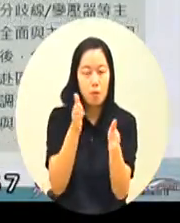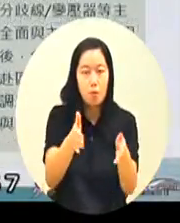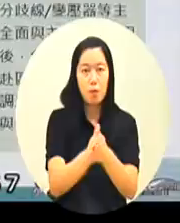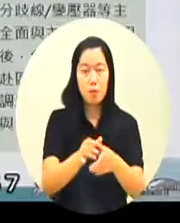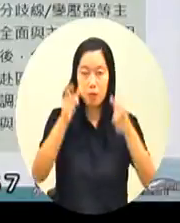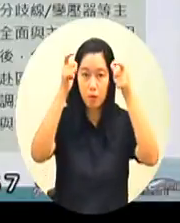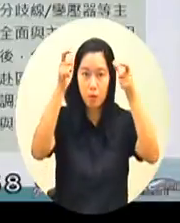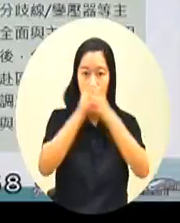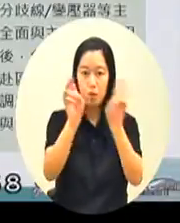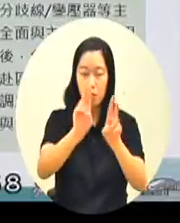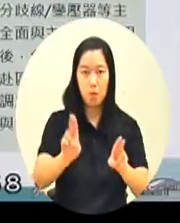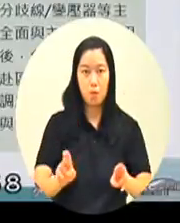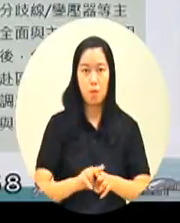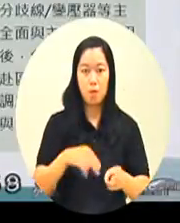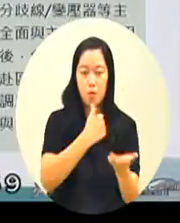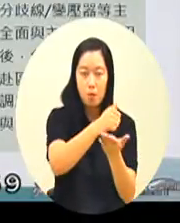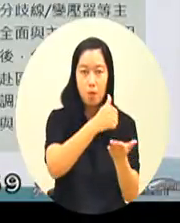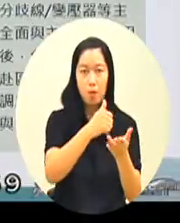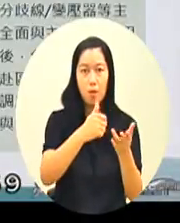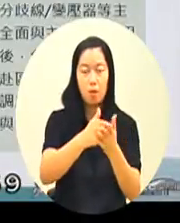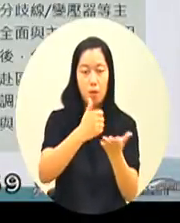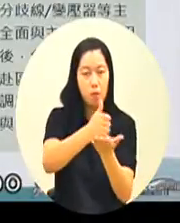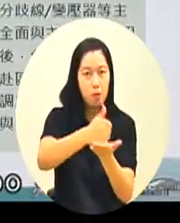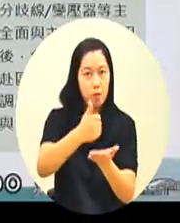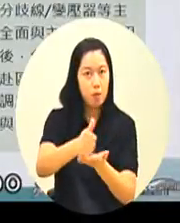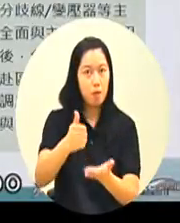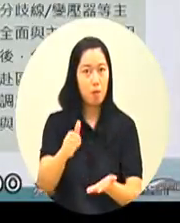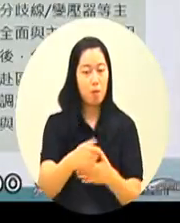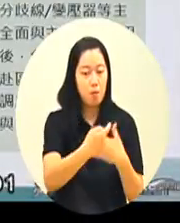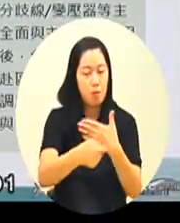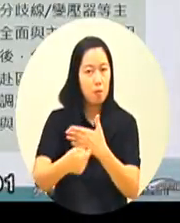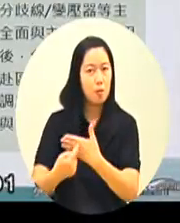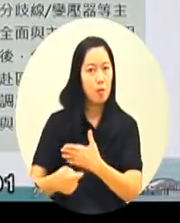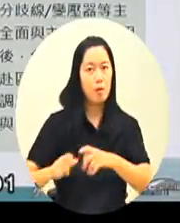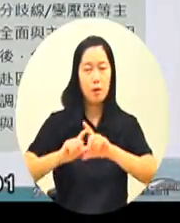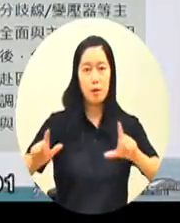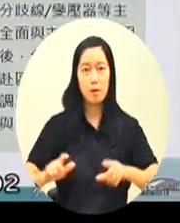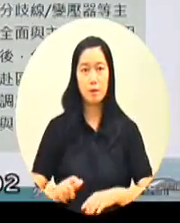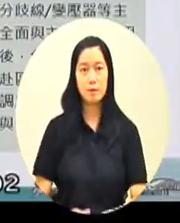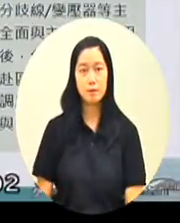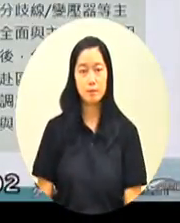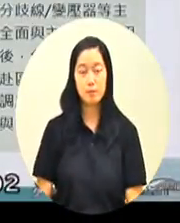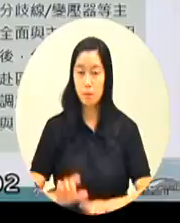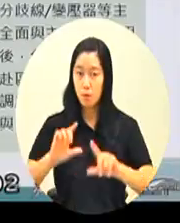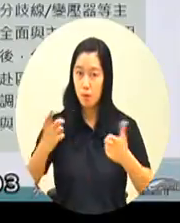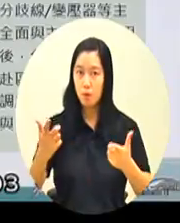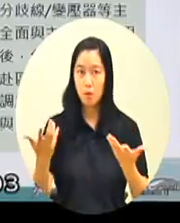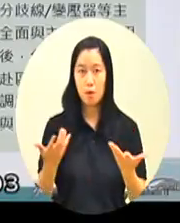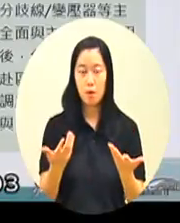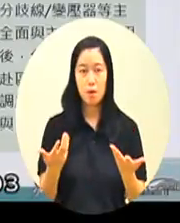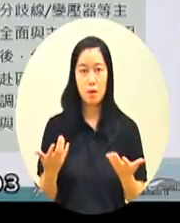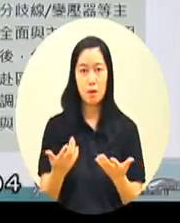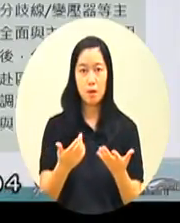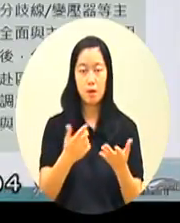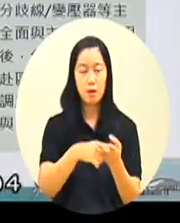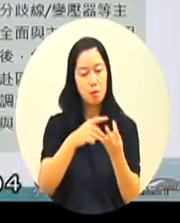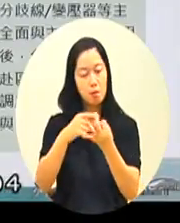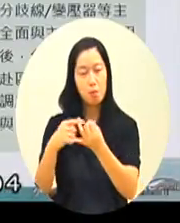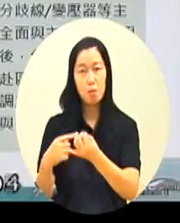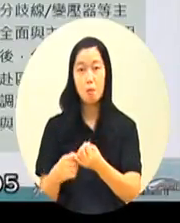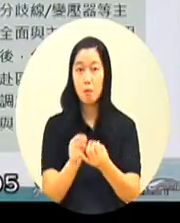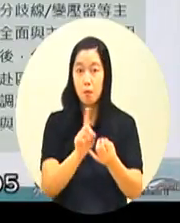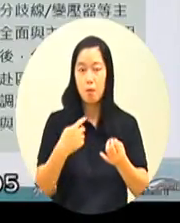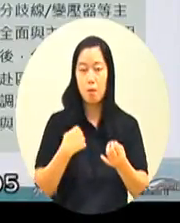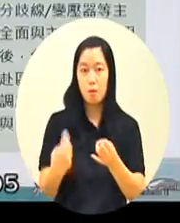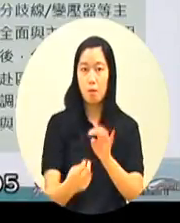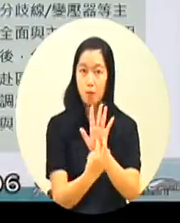概是史上规模创伤的规模最大的。那它大概有几个部分，我想说在这边也跟大会做一